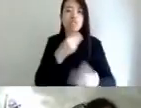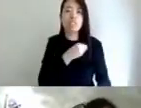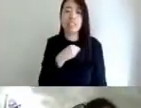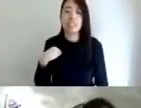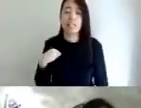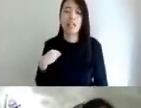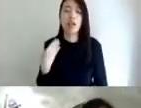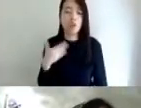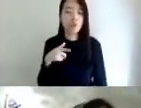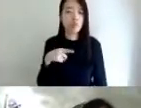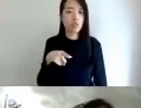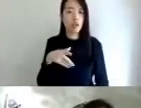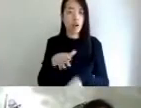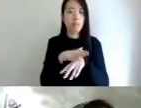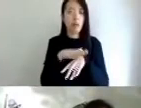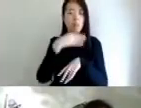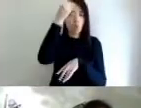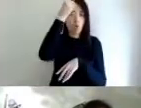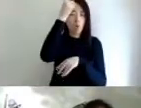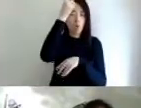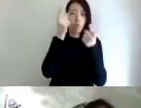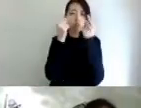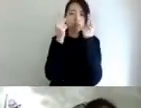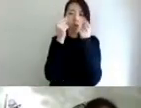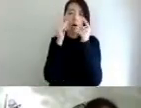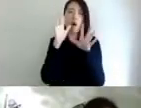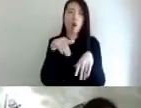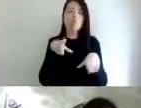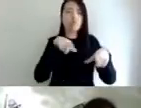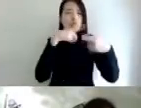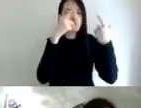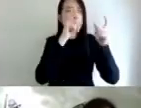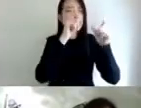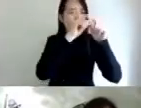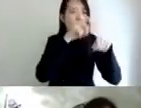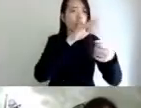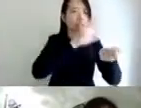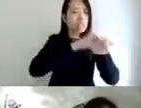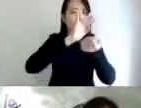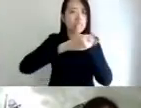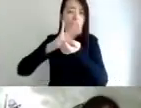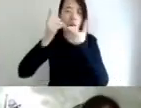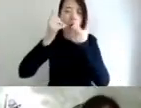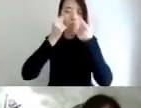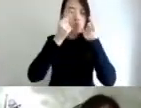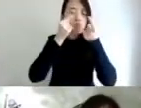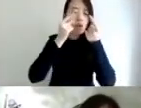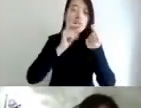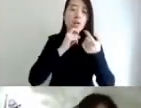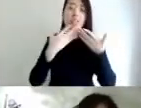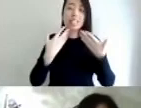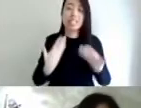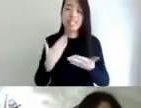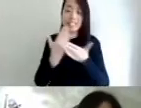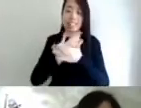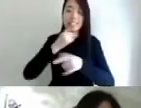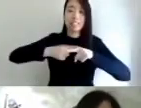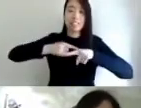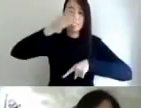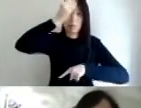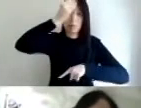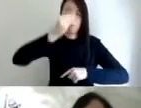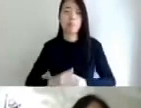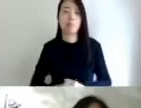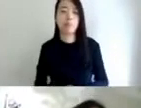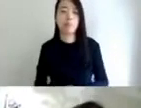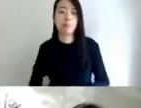都有学咗有啲唔同树木嘅问题喎。咁我哋试下实习下先，咁样。